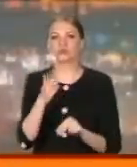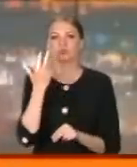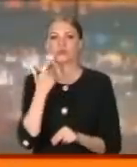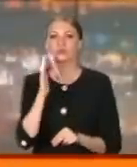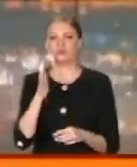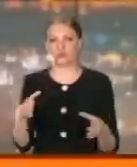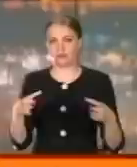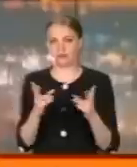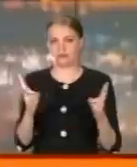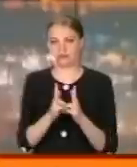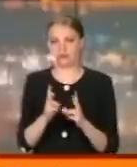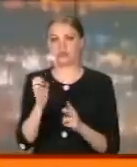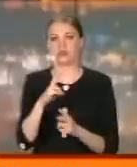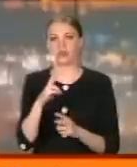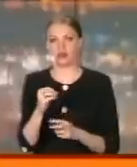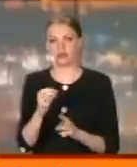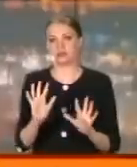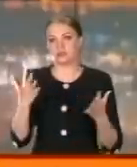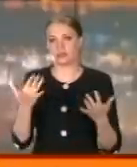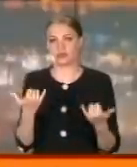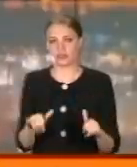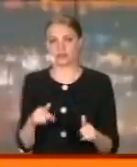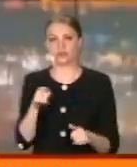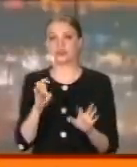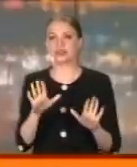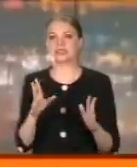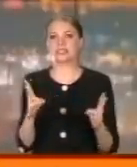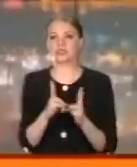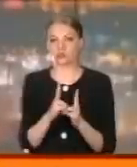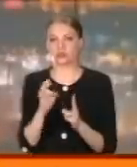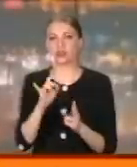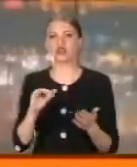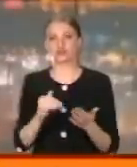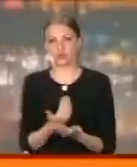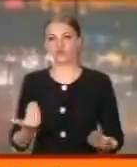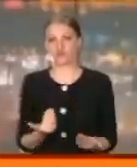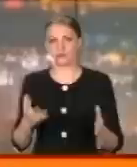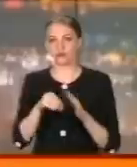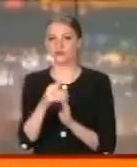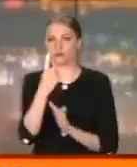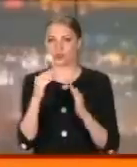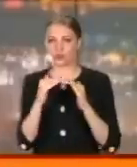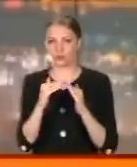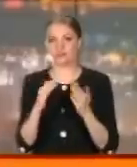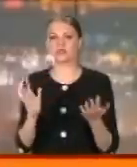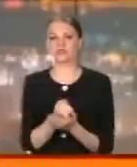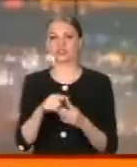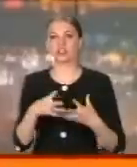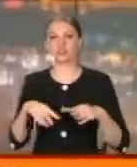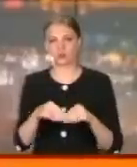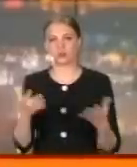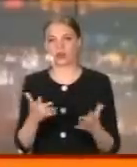колись побачать одне одного, але сталося диво. Вони не тільки зустрілись, а й знову живуть в одній домівці. Знайшлася родина,